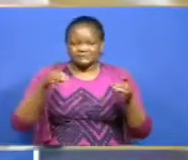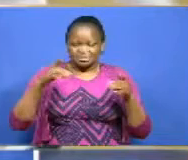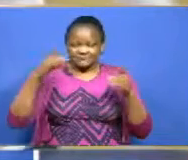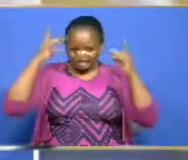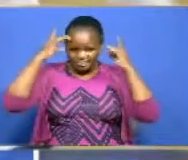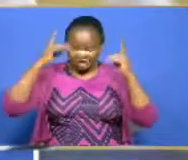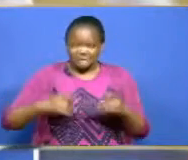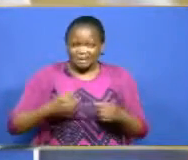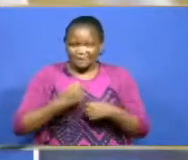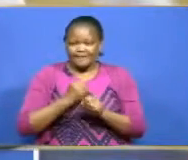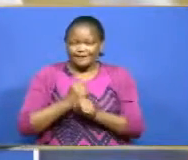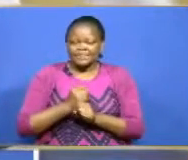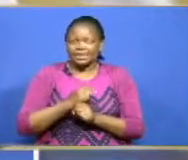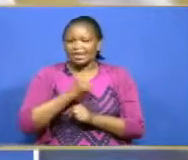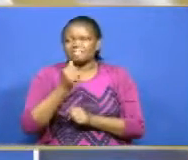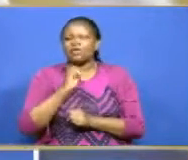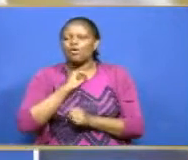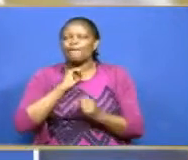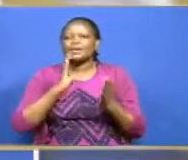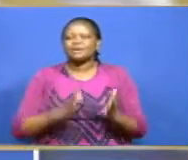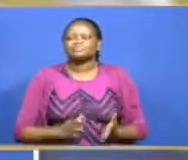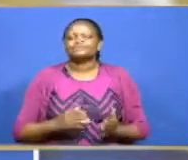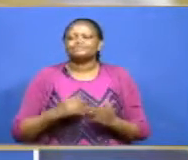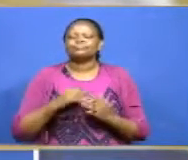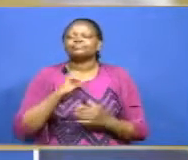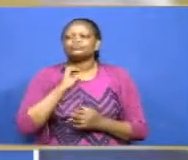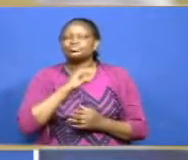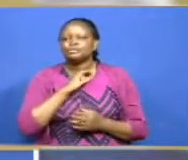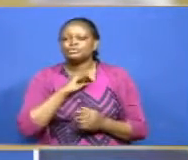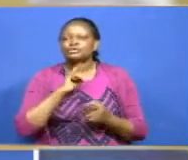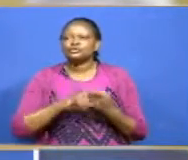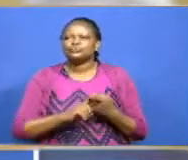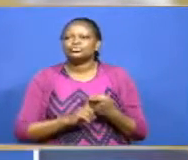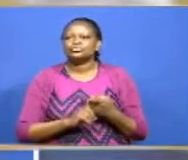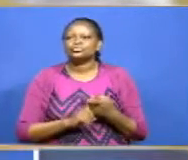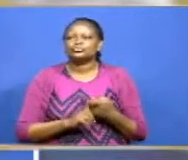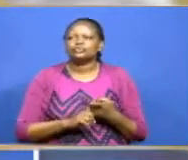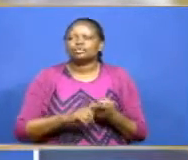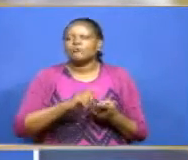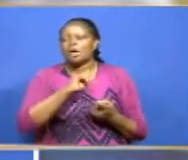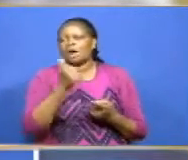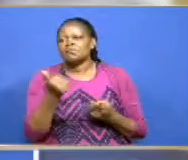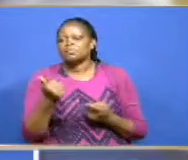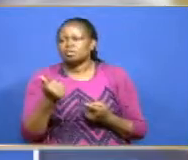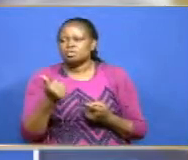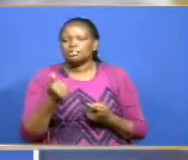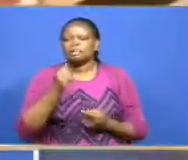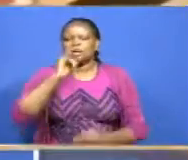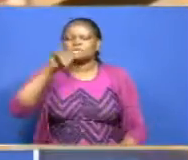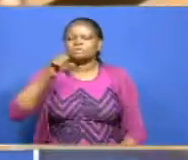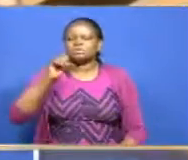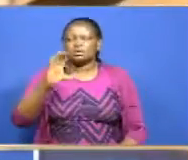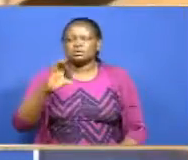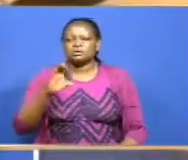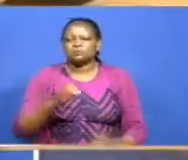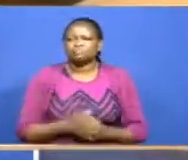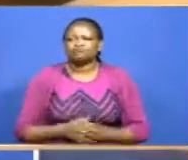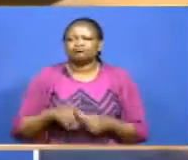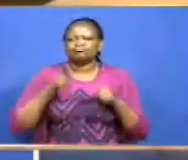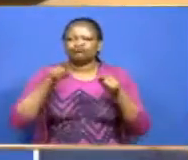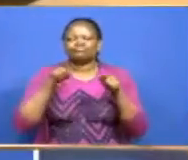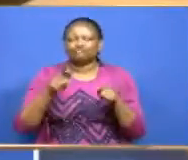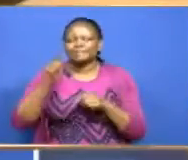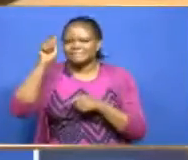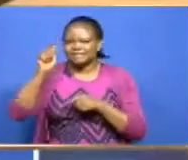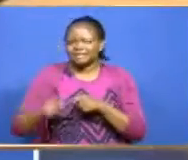ulimfanya mlalamishi Henry Namiti awasilisha malalamishi kwa tume ya watumishi wa idara mahakama. Namiti anamshutumu jaji huyo